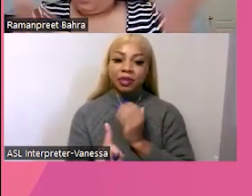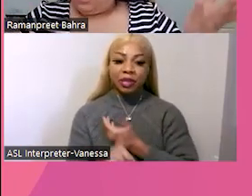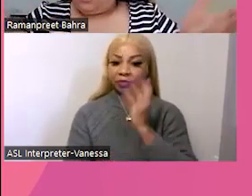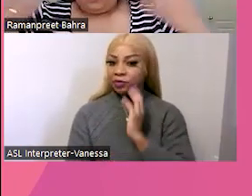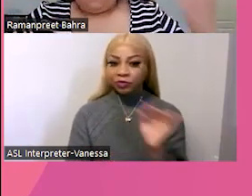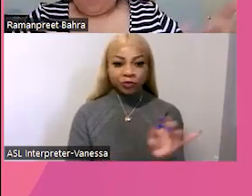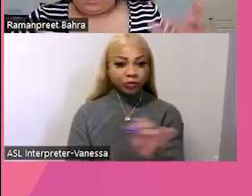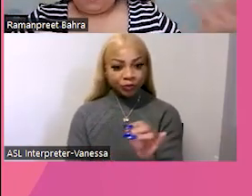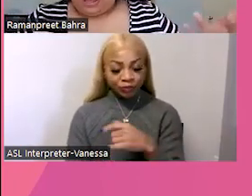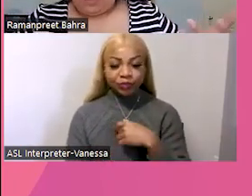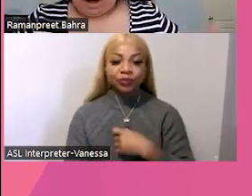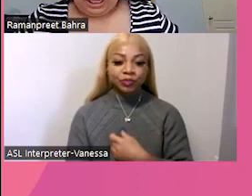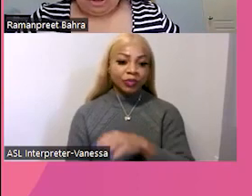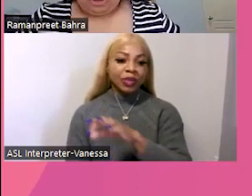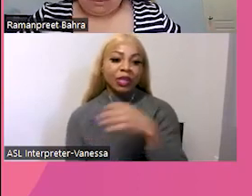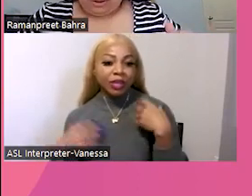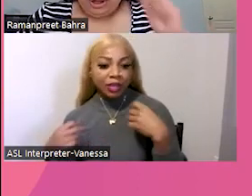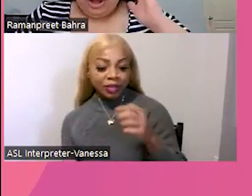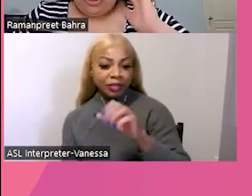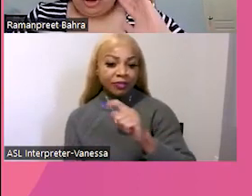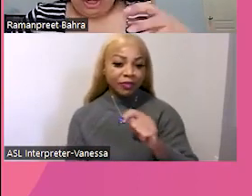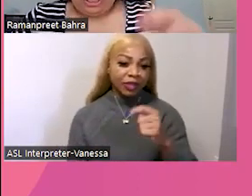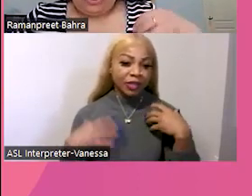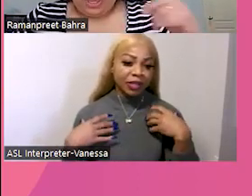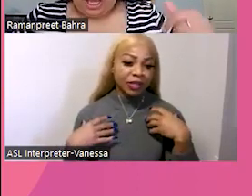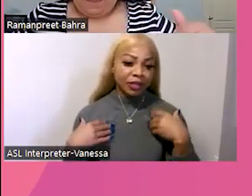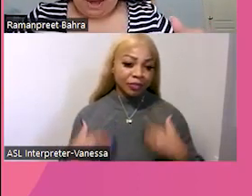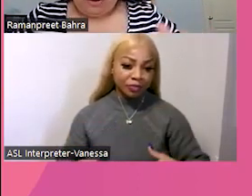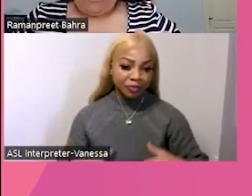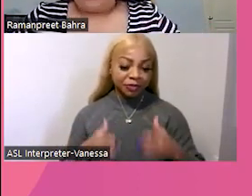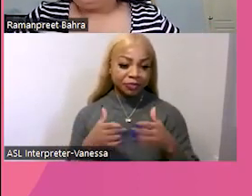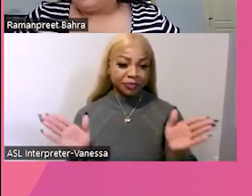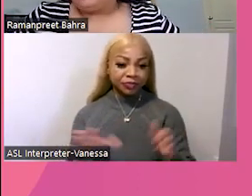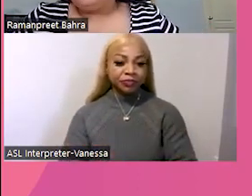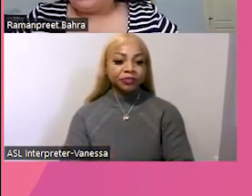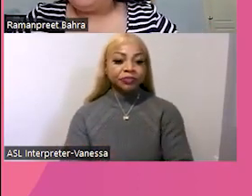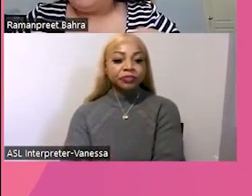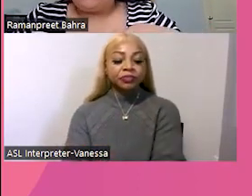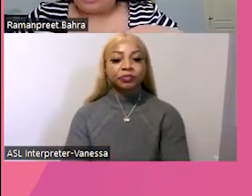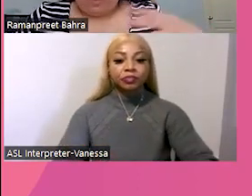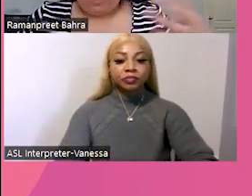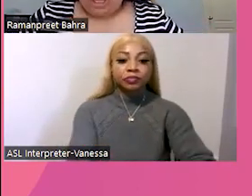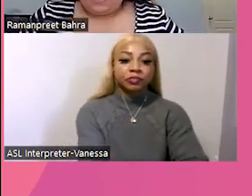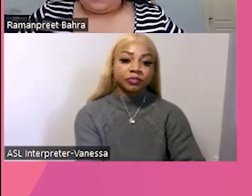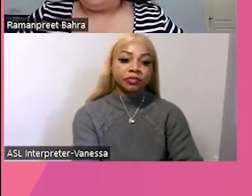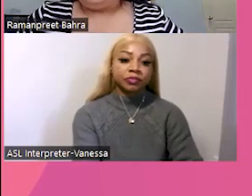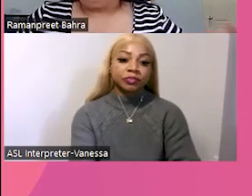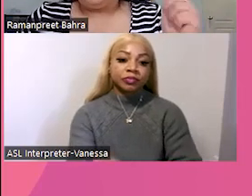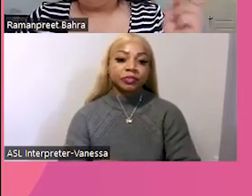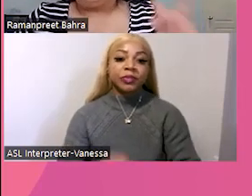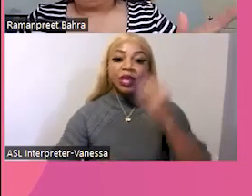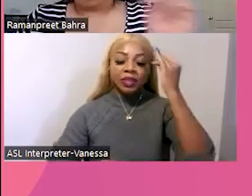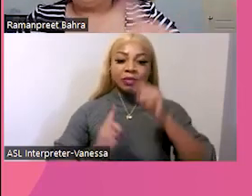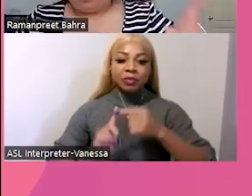expérience a aussi un effet sur notre expérience, notre vécu de la santé, de la corpulence, de la vie en